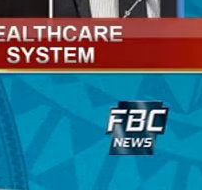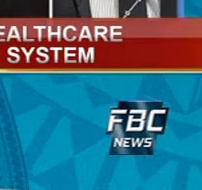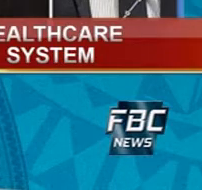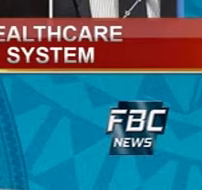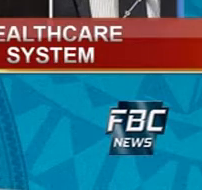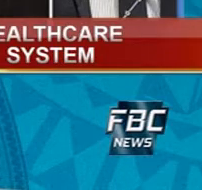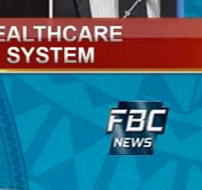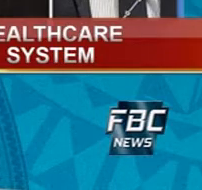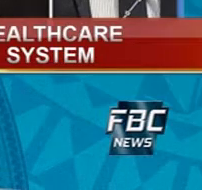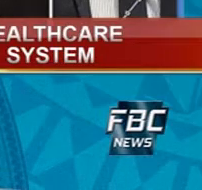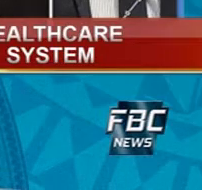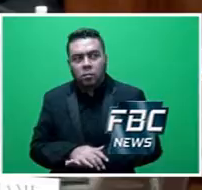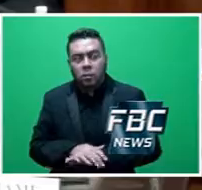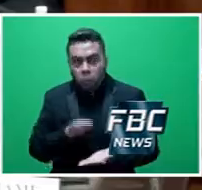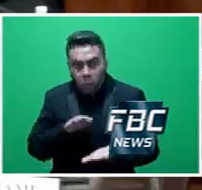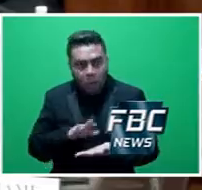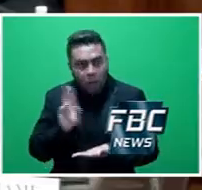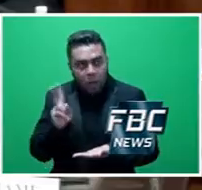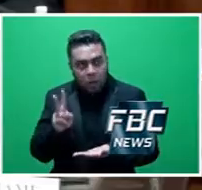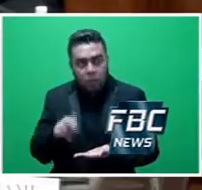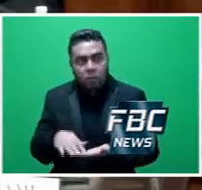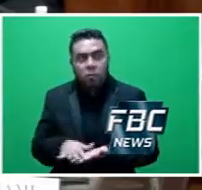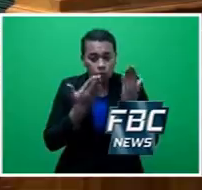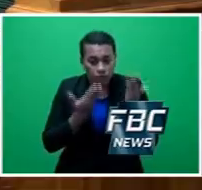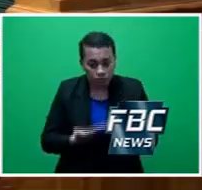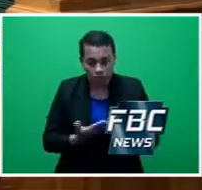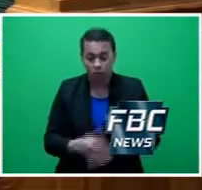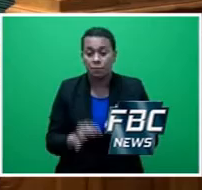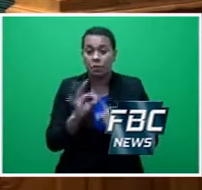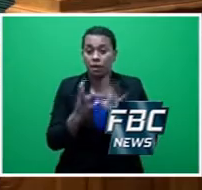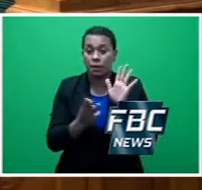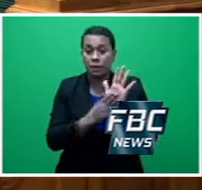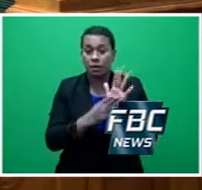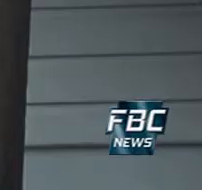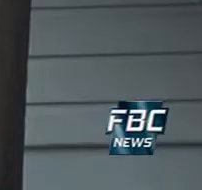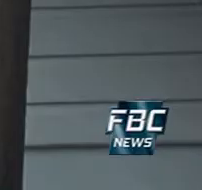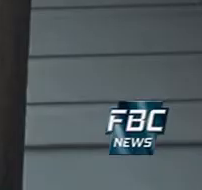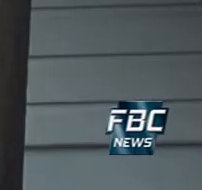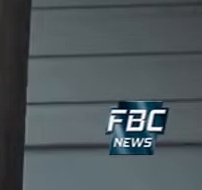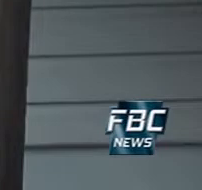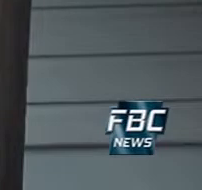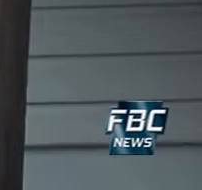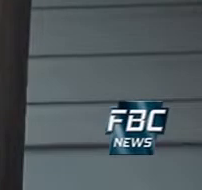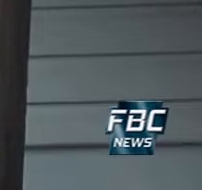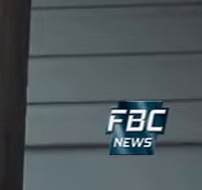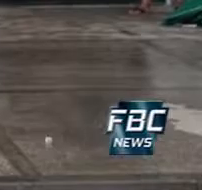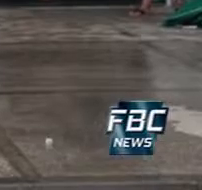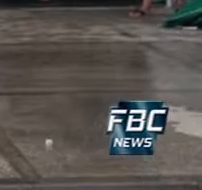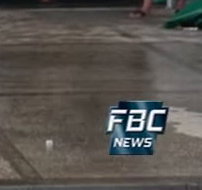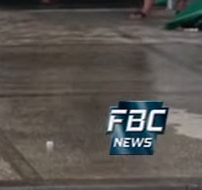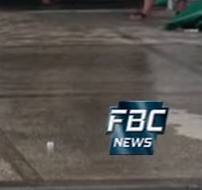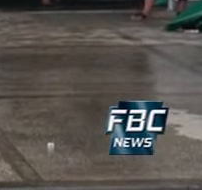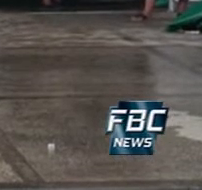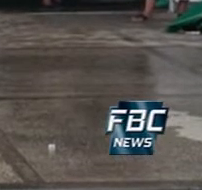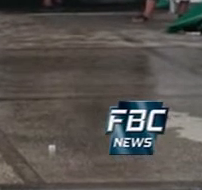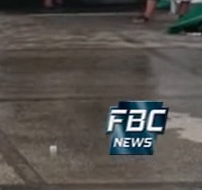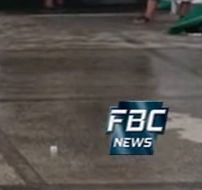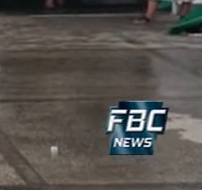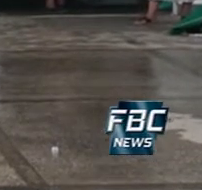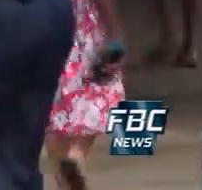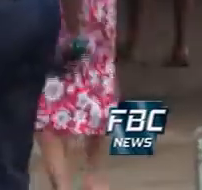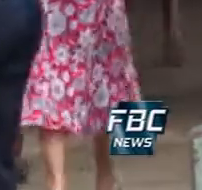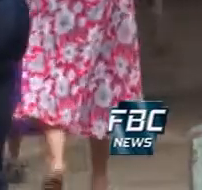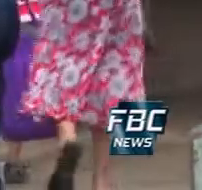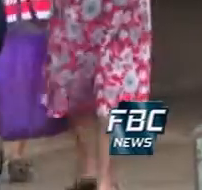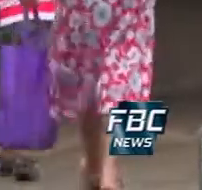ni Rambuka. E kaya o Rambuka ni siyang ni taudoko e bunga na bingarabi ni tambana ni mbula e na nonda banua bakang bimbi e na sasanga